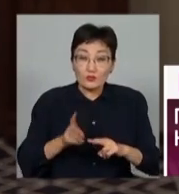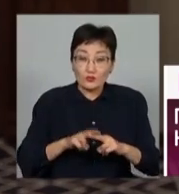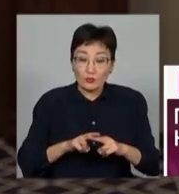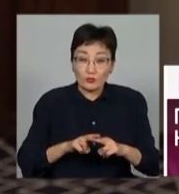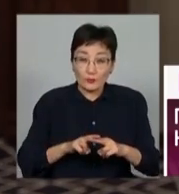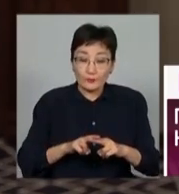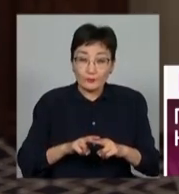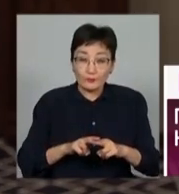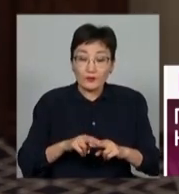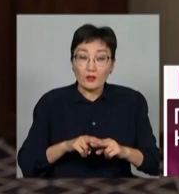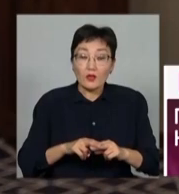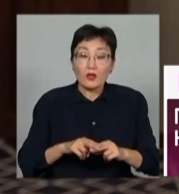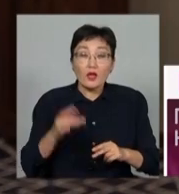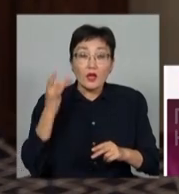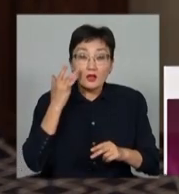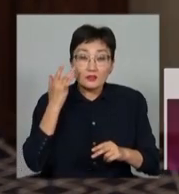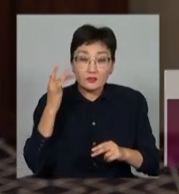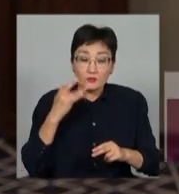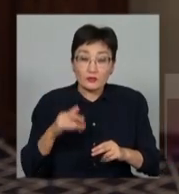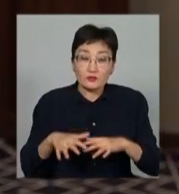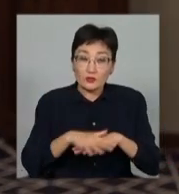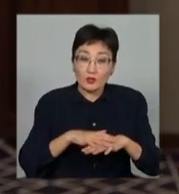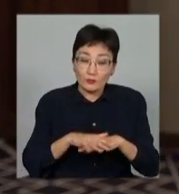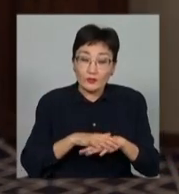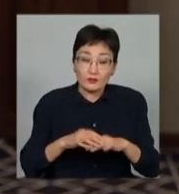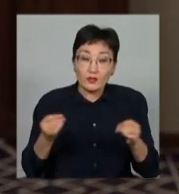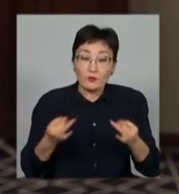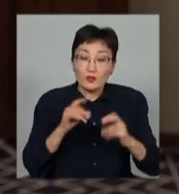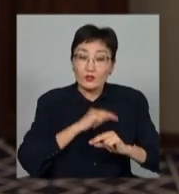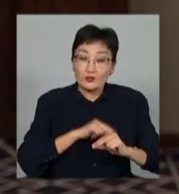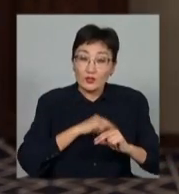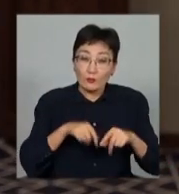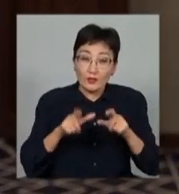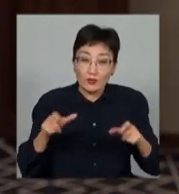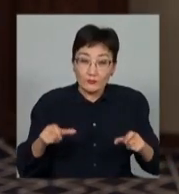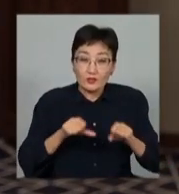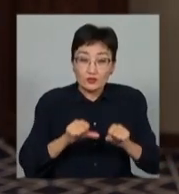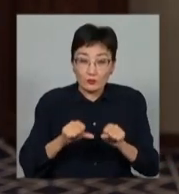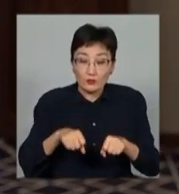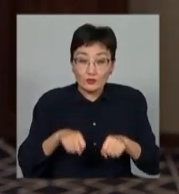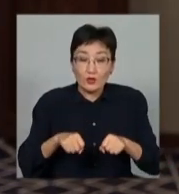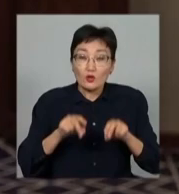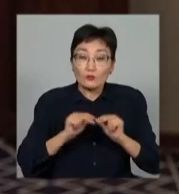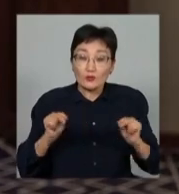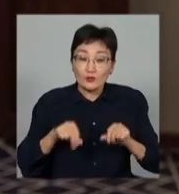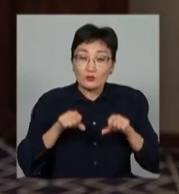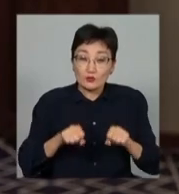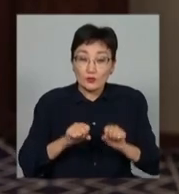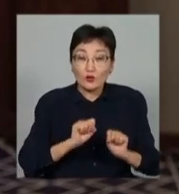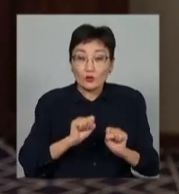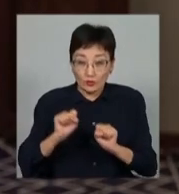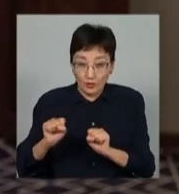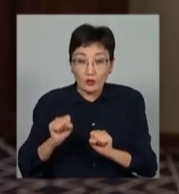жолда әрине біз әрқашанда халық мүддесін, еңбек адам мүддесін, ұстаздың мүддесін